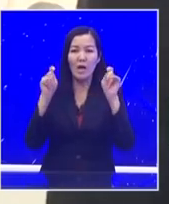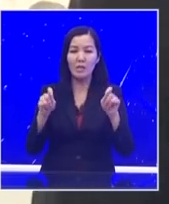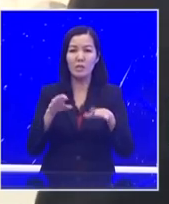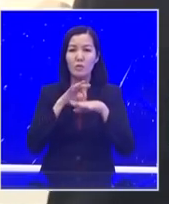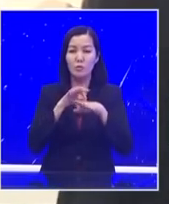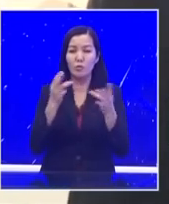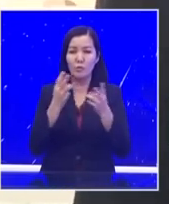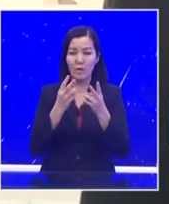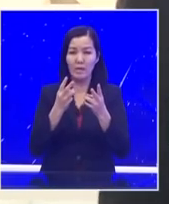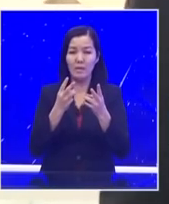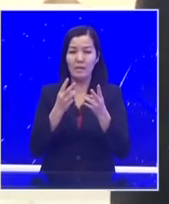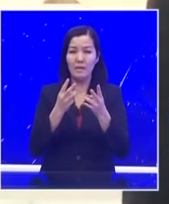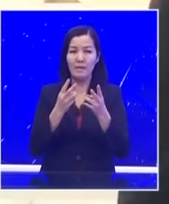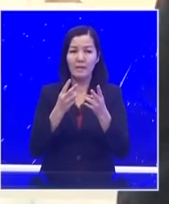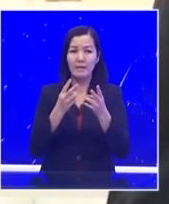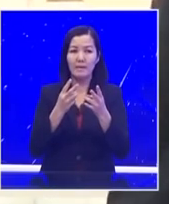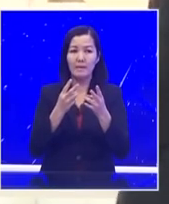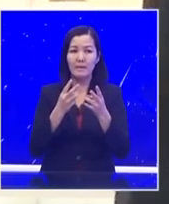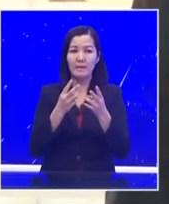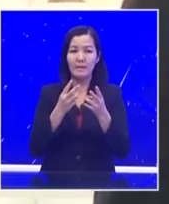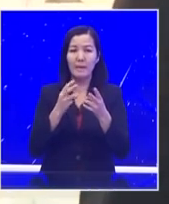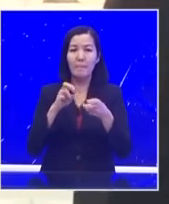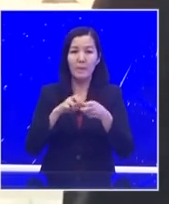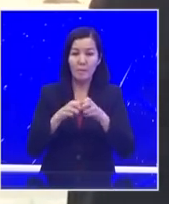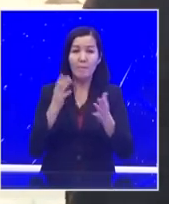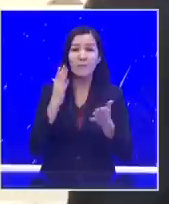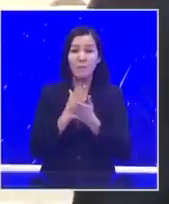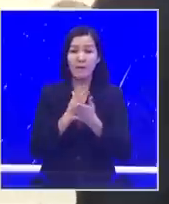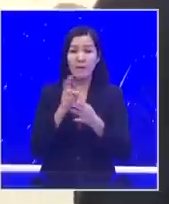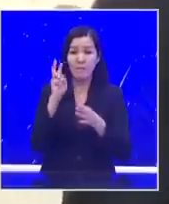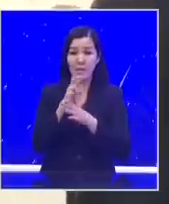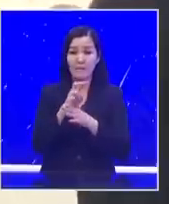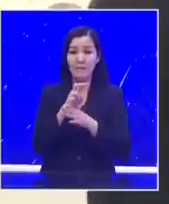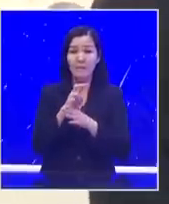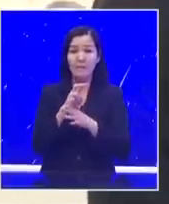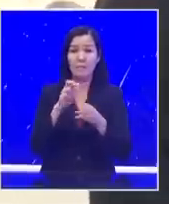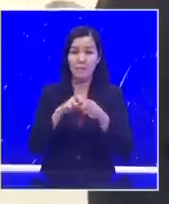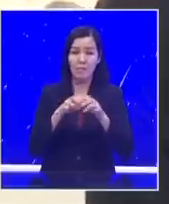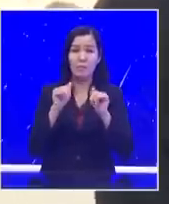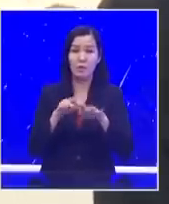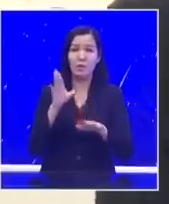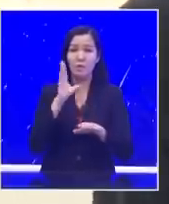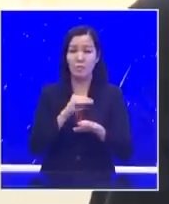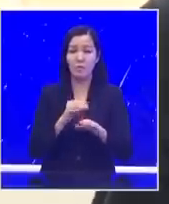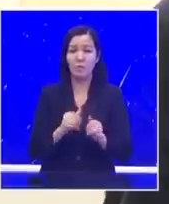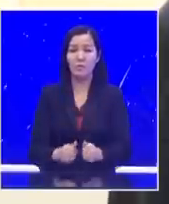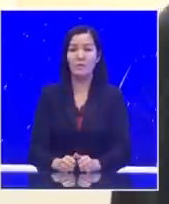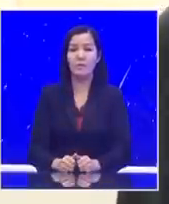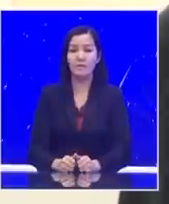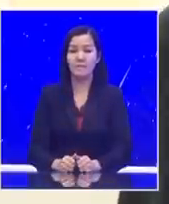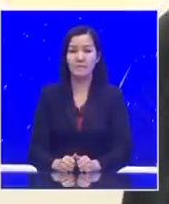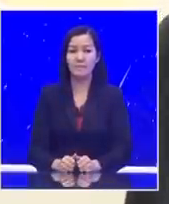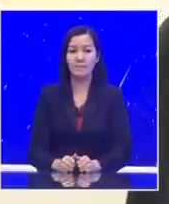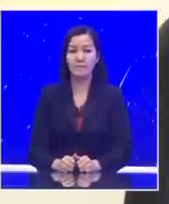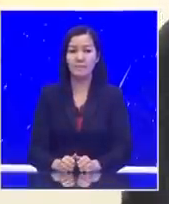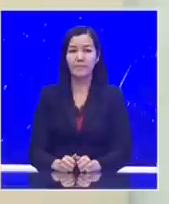любой кім мәселесі болатын адам осы жерге келіп мәселесін шешіп риза болып қайтар керек.